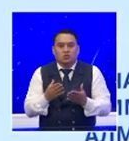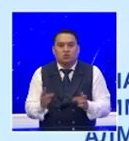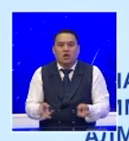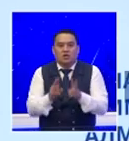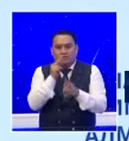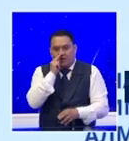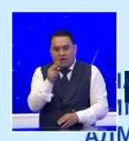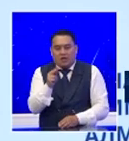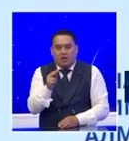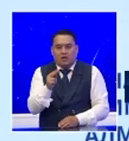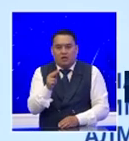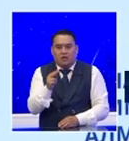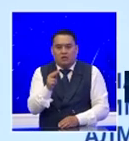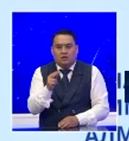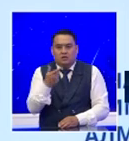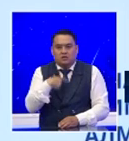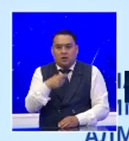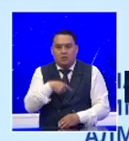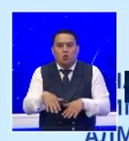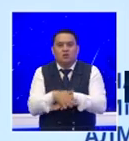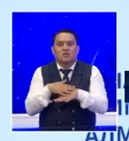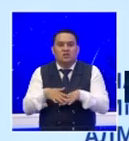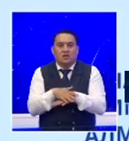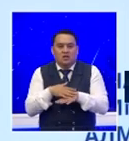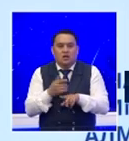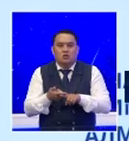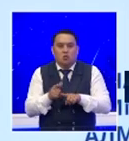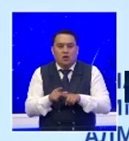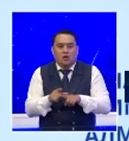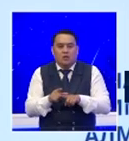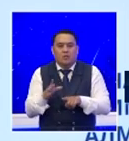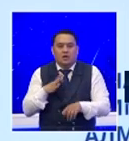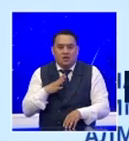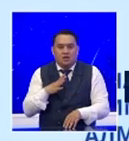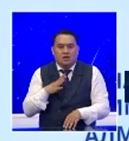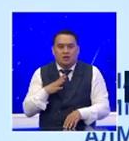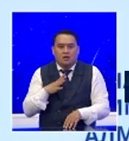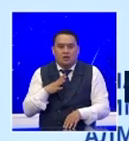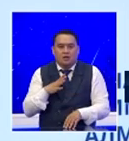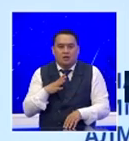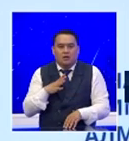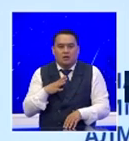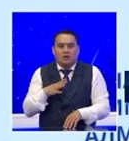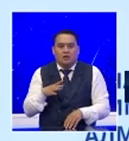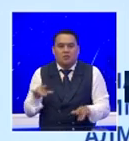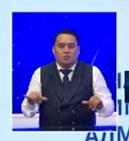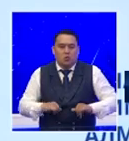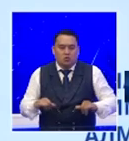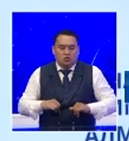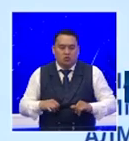по вине. Получается, самого населения, которое, то есть, и были там, и шалость детей с